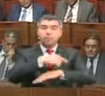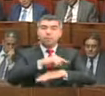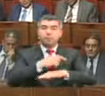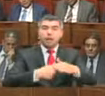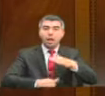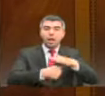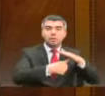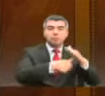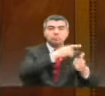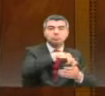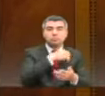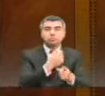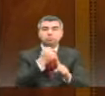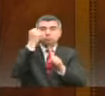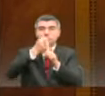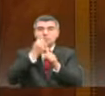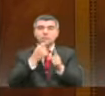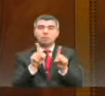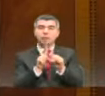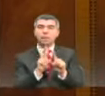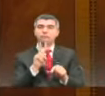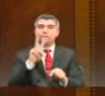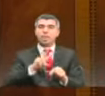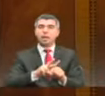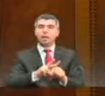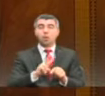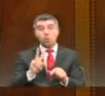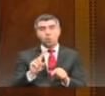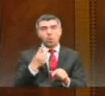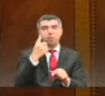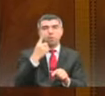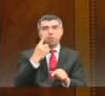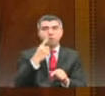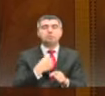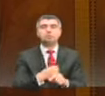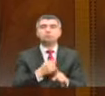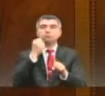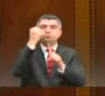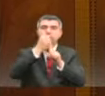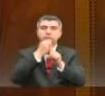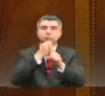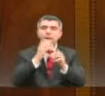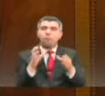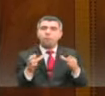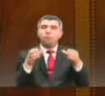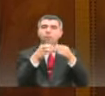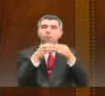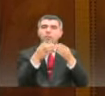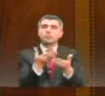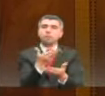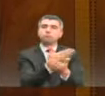ورشا استراتيجيا وأولوية وطنية عبر مباشرة إصلاح شامل وعميق